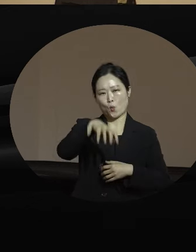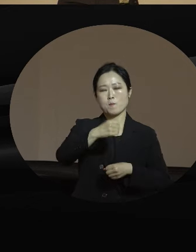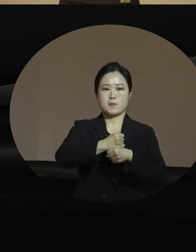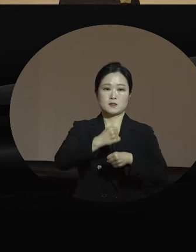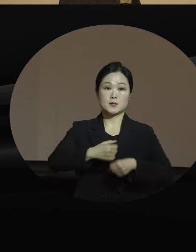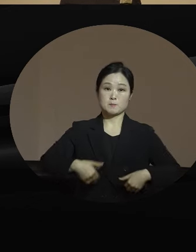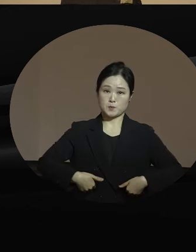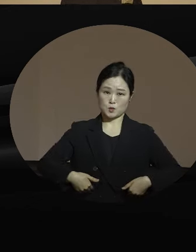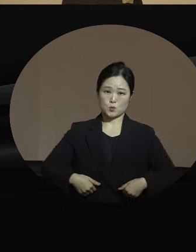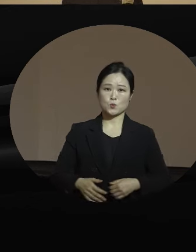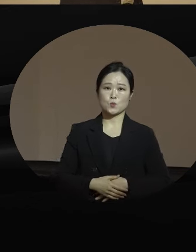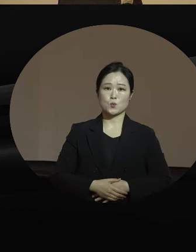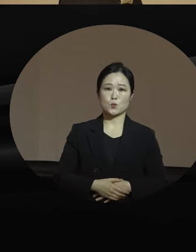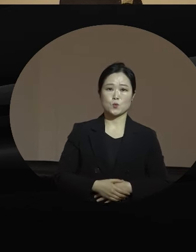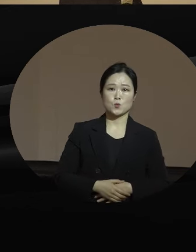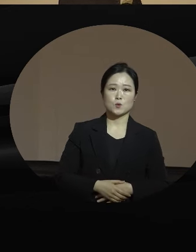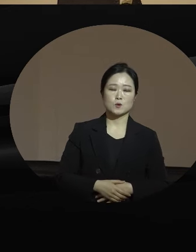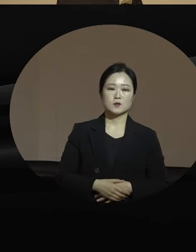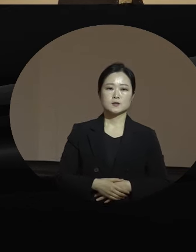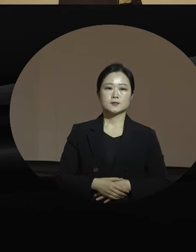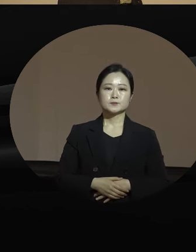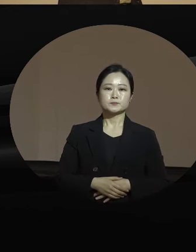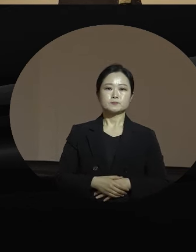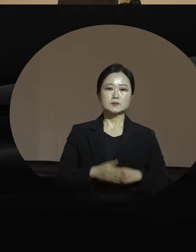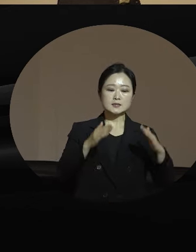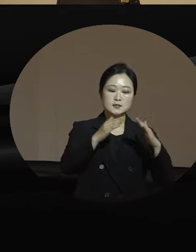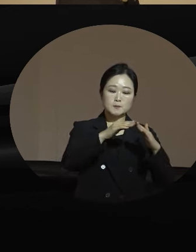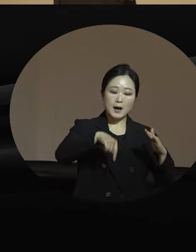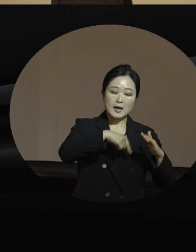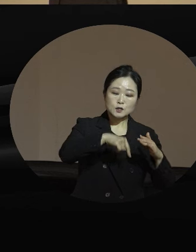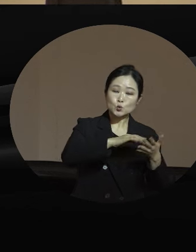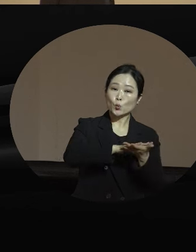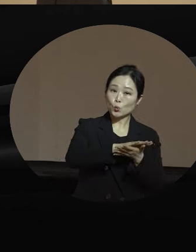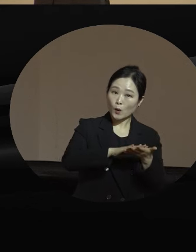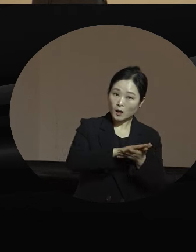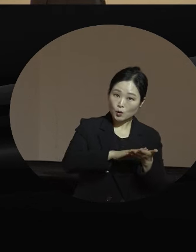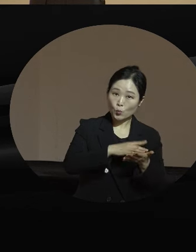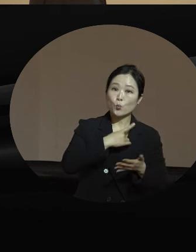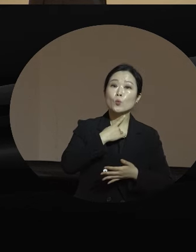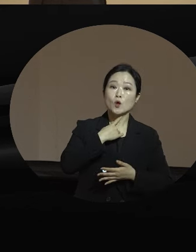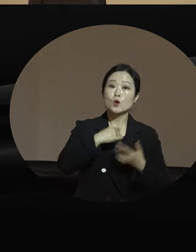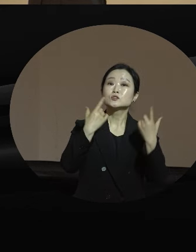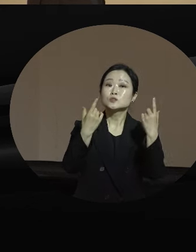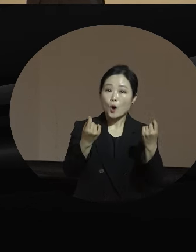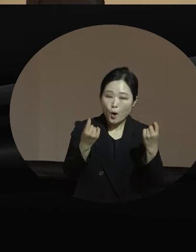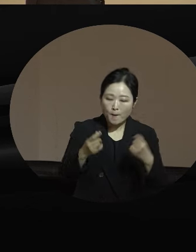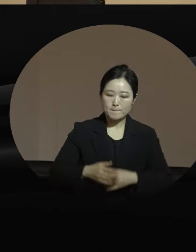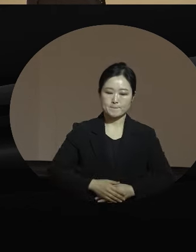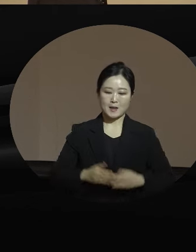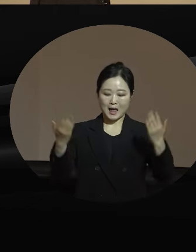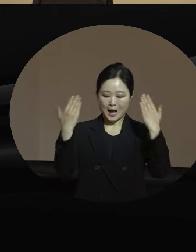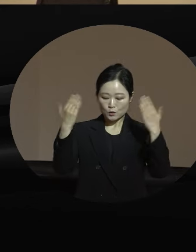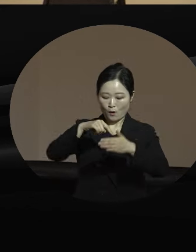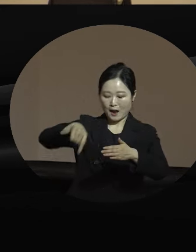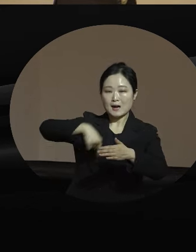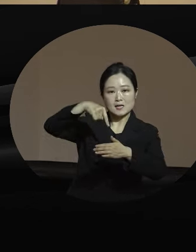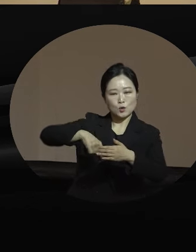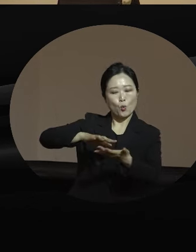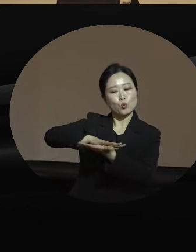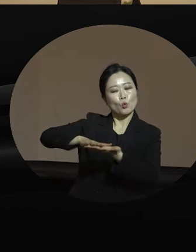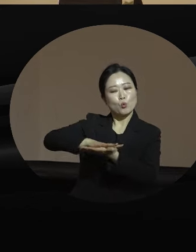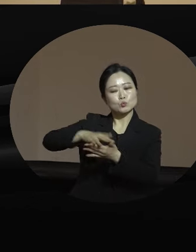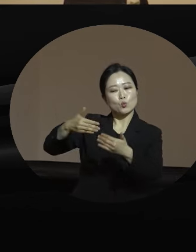튜터랑 집에서 하든 어디 학교 내 다른 부스에서 하든 학교에는 친구들과 함께 놀 수 있는 공간이에요. 그 가운데 핵심